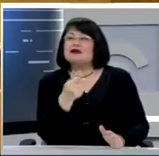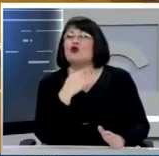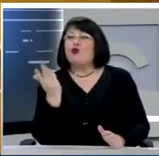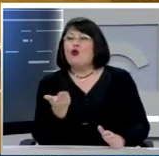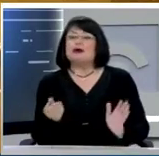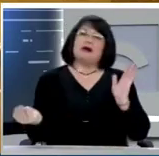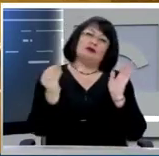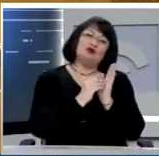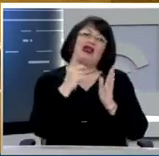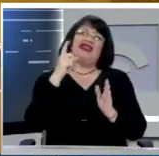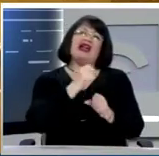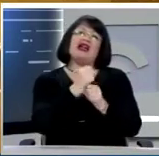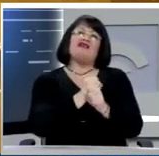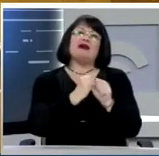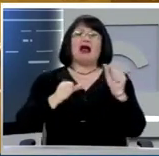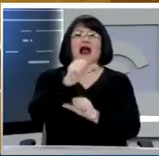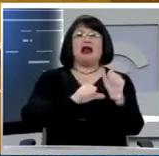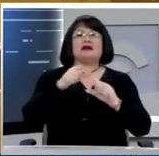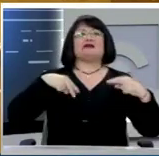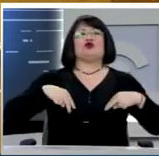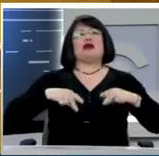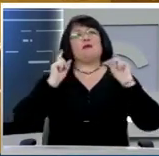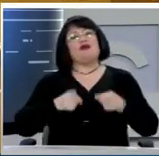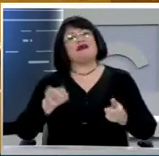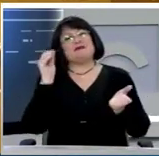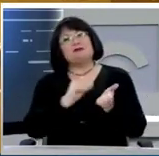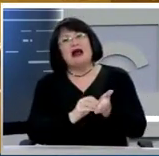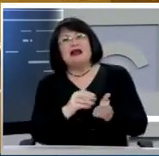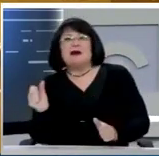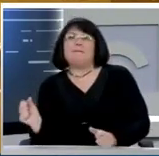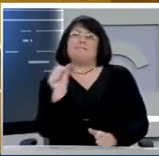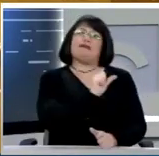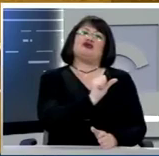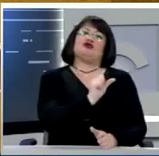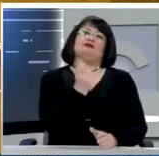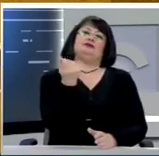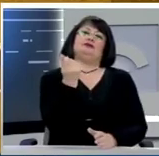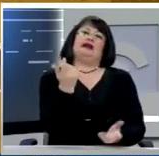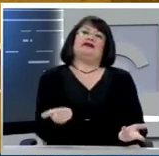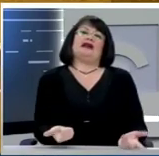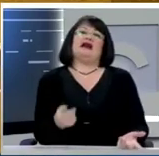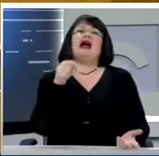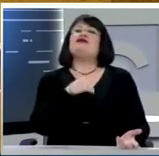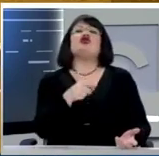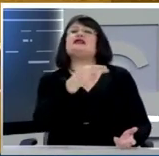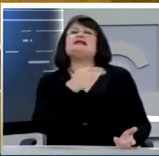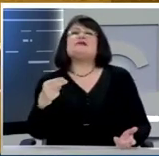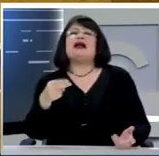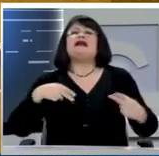μπαίνουν και τα 10, αλλάζει την υπουργική απόφαση πάλι και γυρίζει στο προηγούμενο καθεστώς. Αυτό δεν είναι